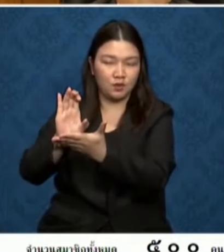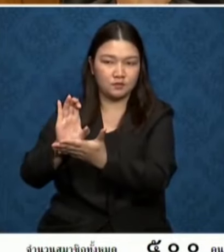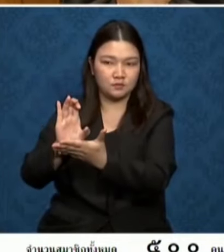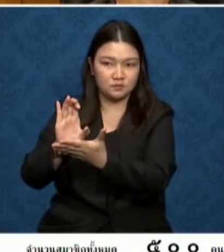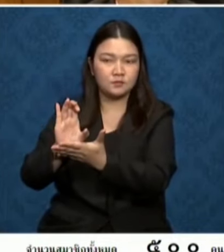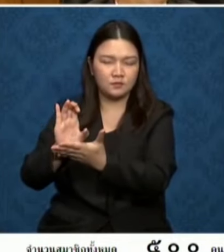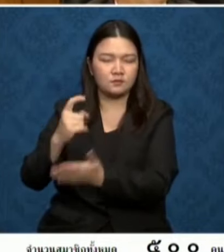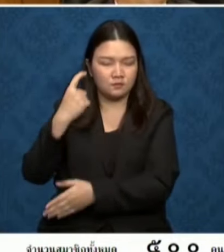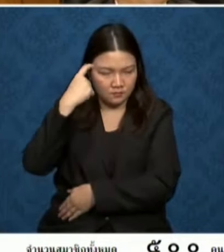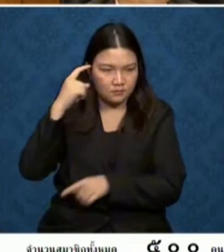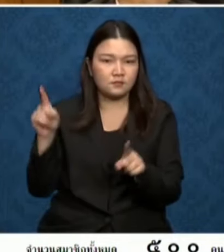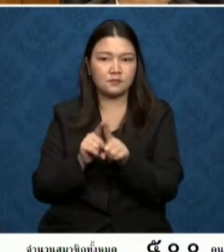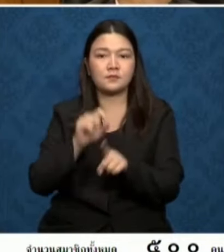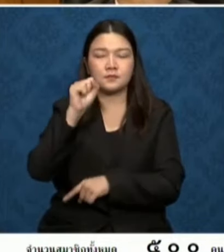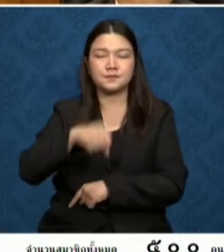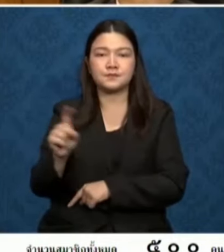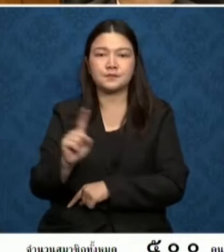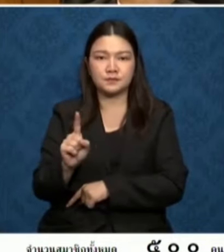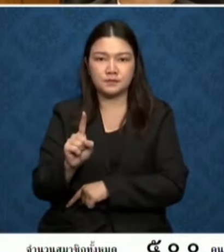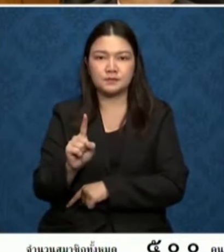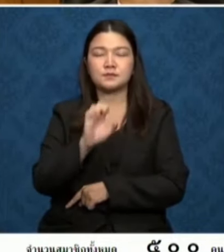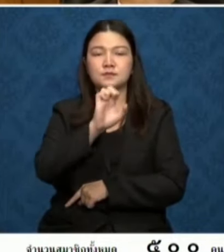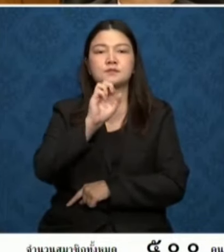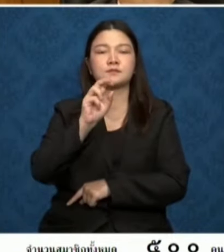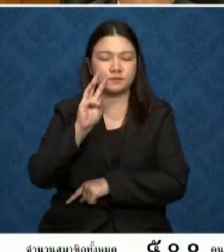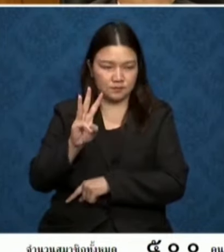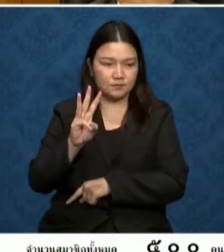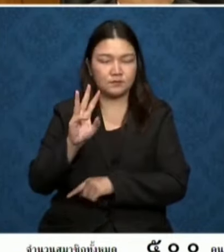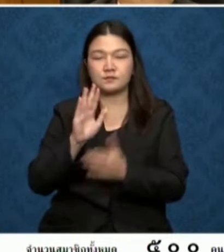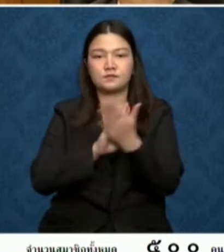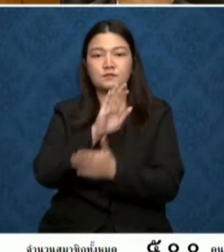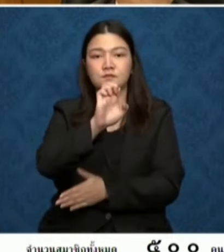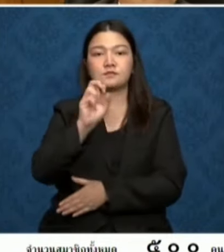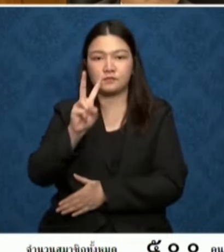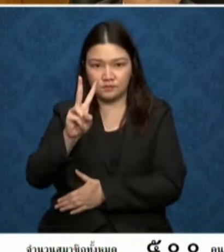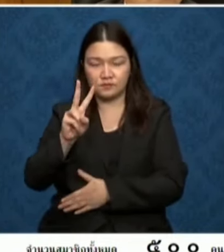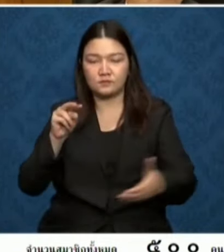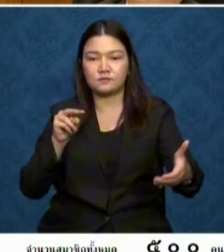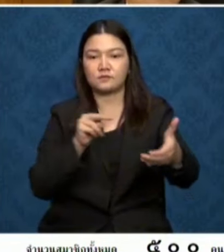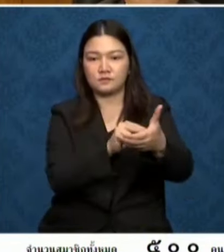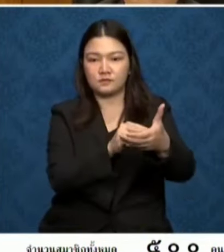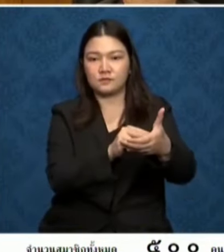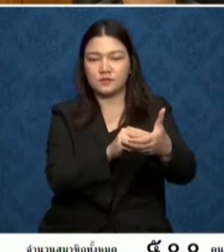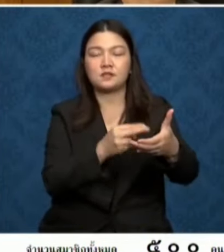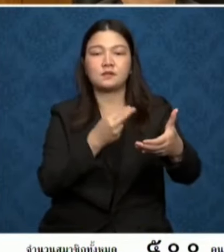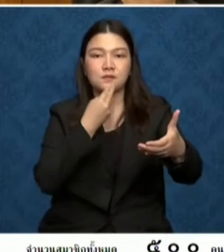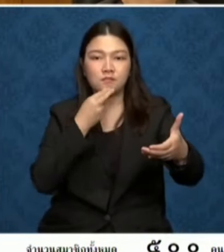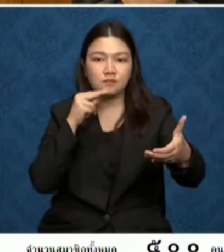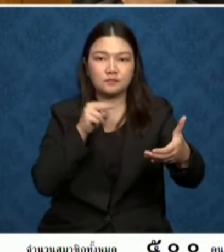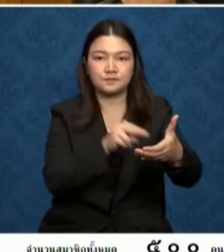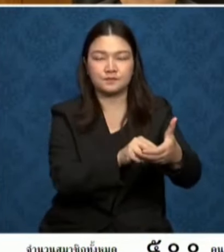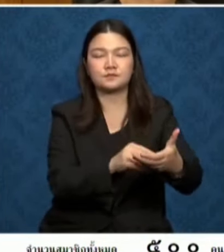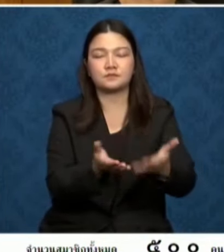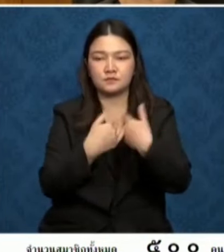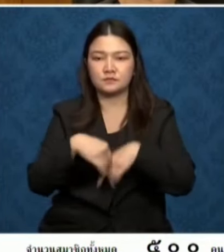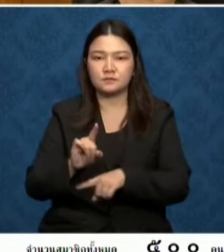ในลักษณะเดียวกันครับไม่ว่าจะเป็นเรื่องของ EV Charging Station หรือนโยบายของในส่วนของการสนับส